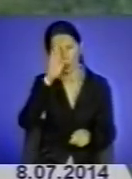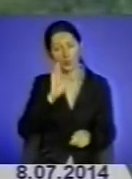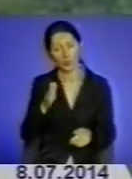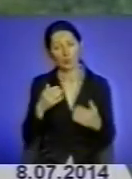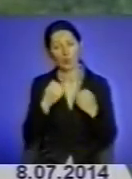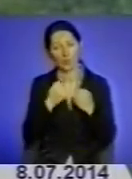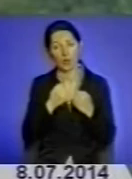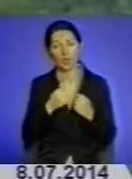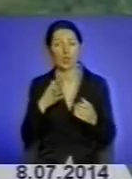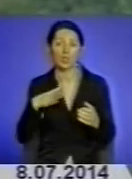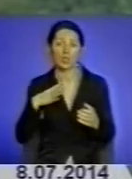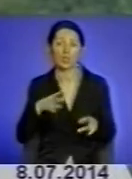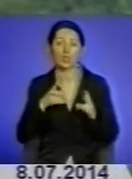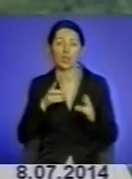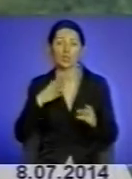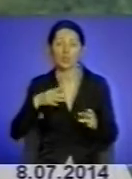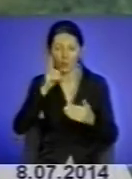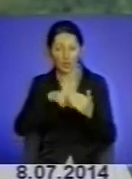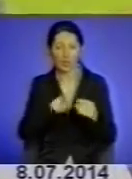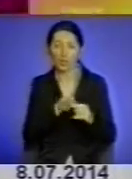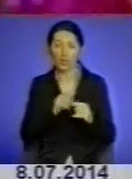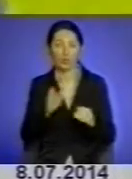і вірити в те, що це буде охороняти.